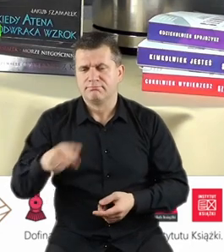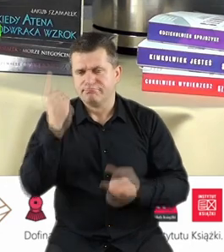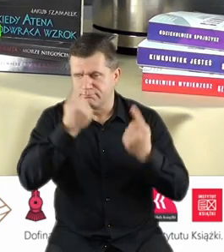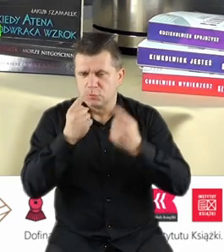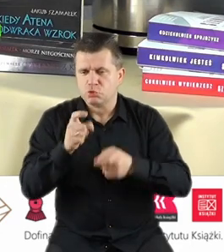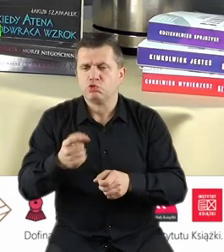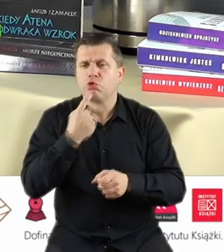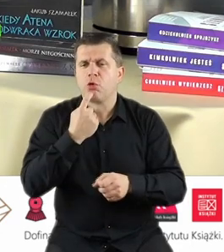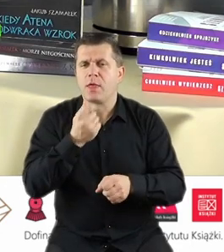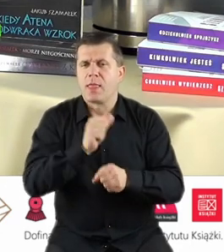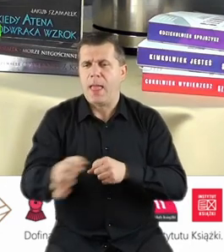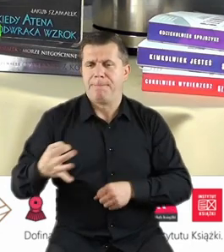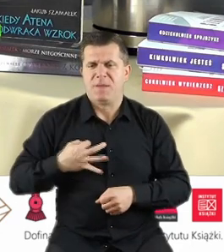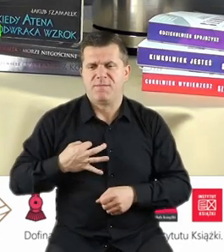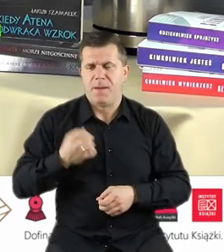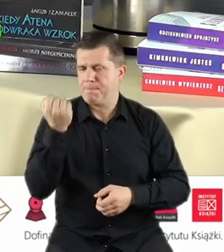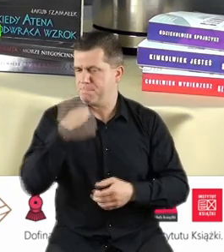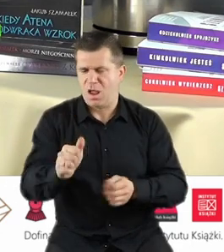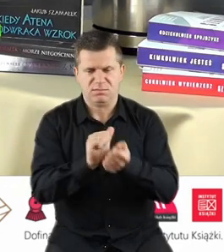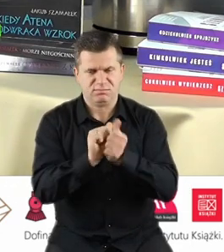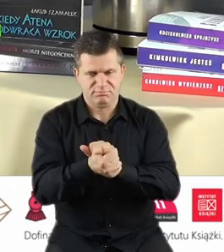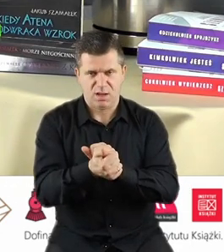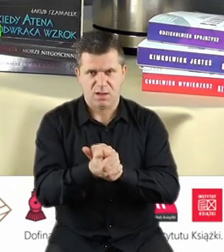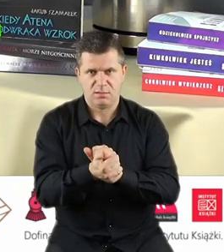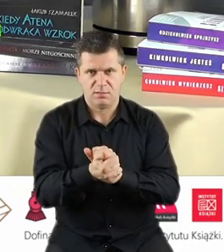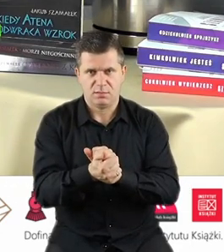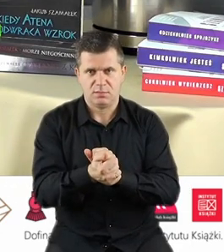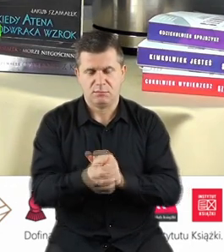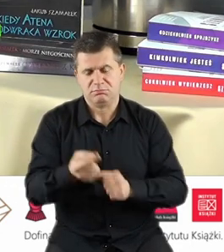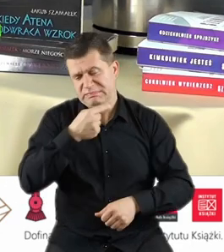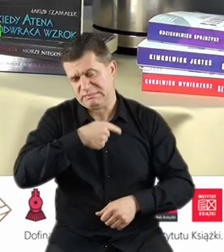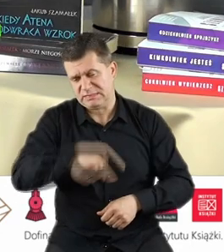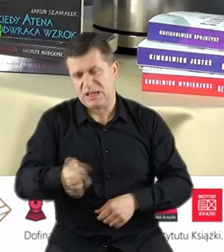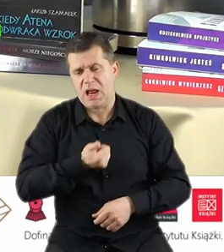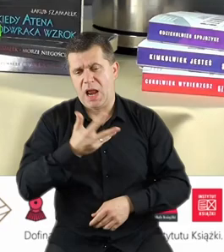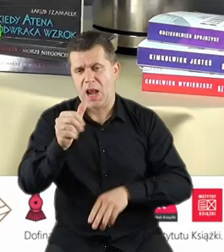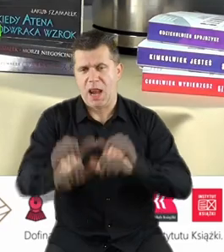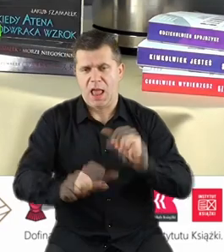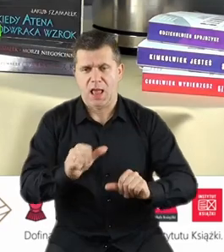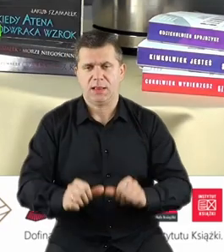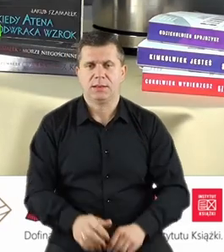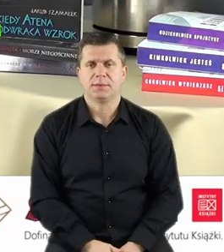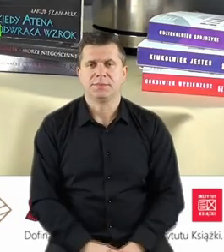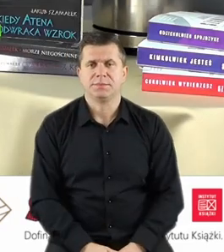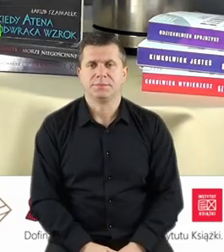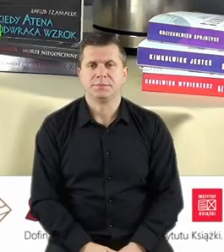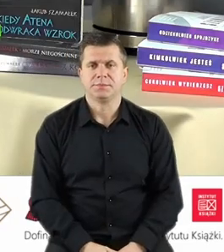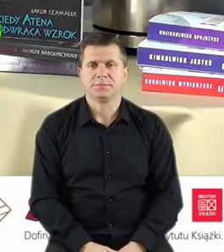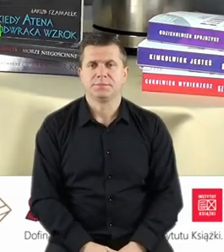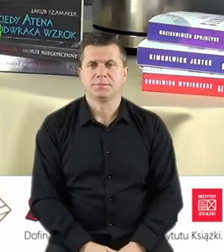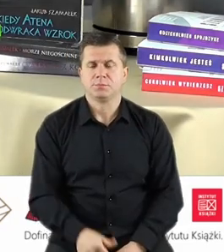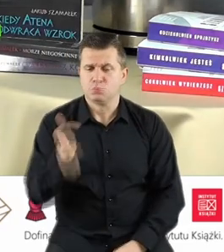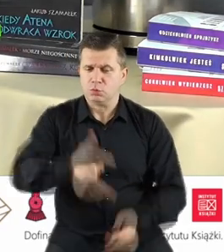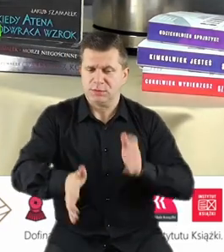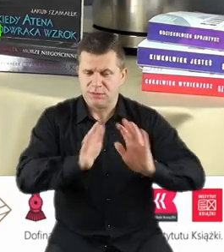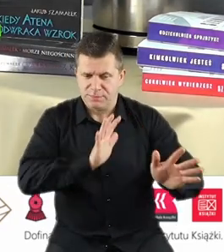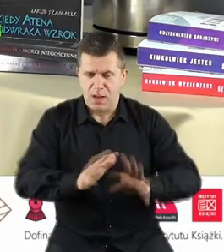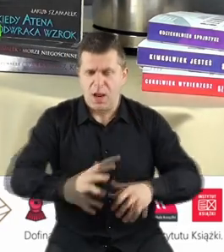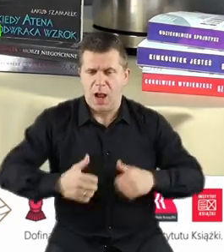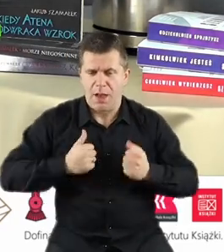to jest prywatność, się bardzo zmieni w przeciągu kilku następnych paru lat, tylko jakby zadbajmy o to, żeby w ogóle nie